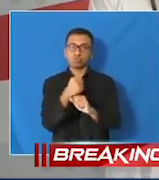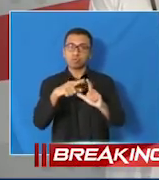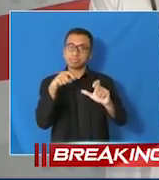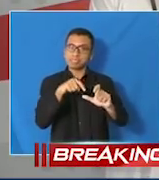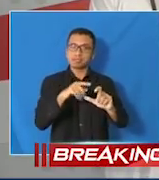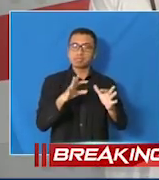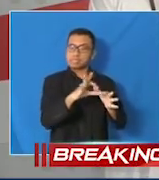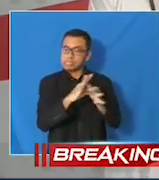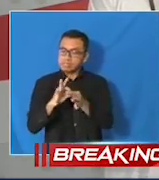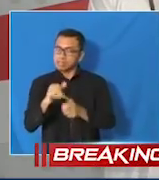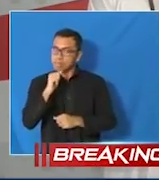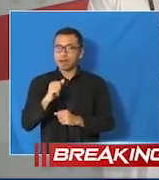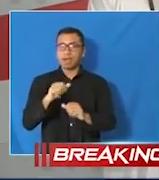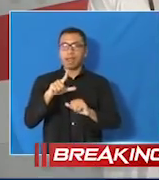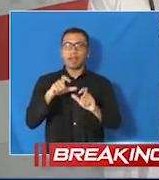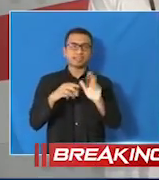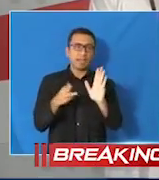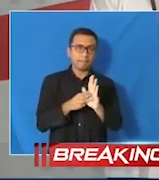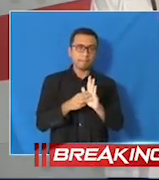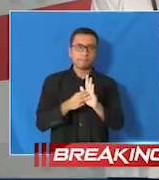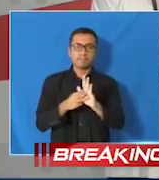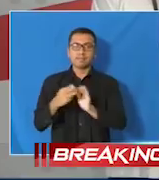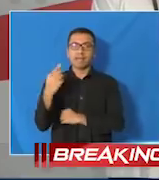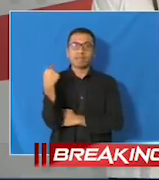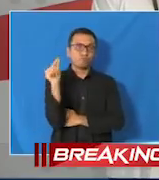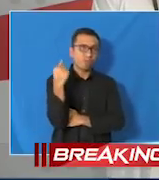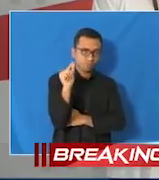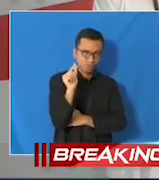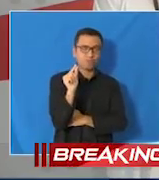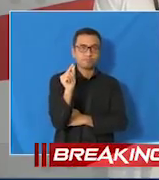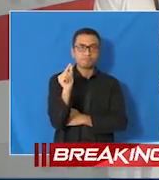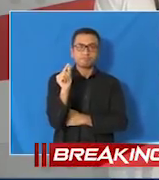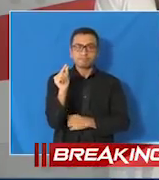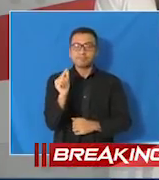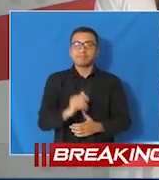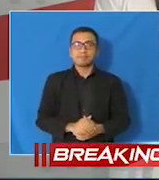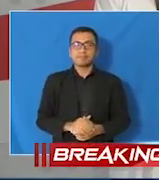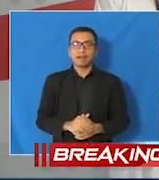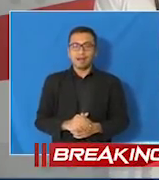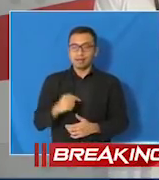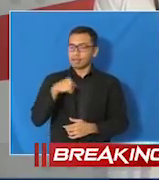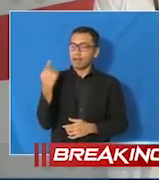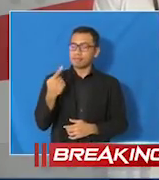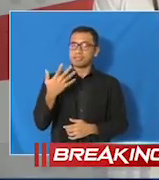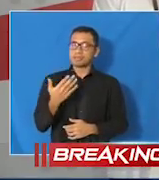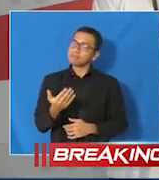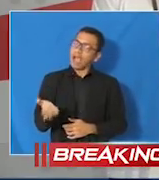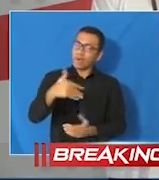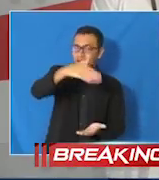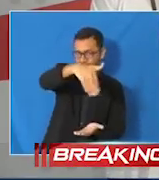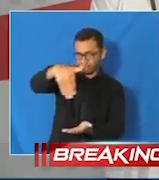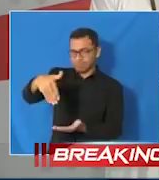LSM perguruan tinggi bersama-sama mengajak semua elemen untuk